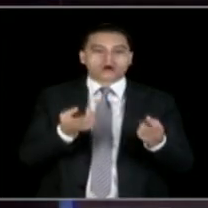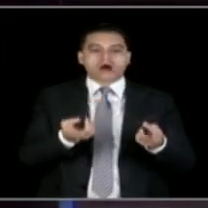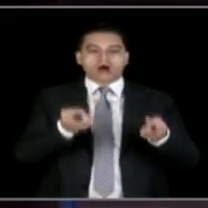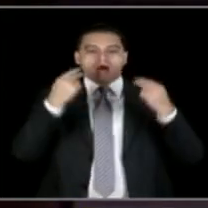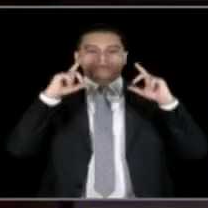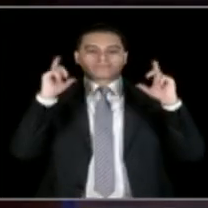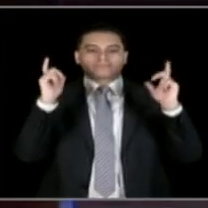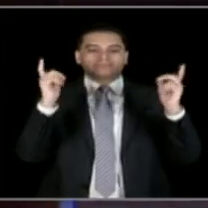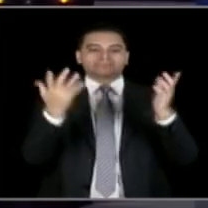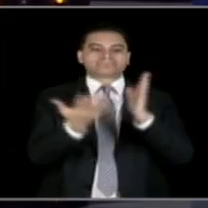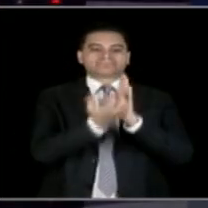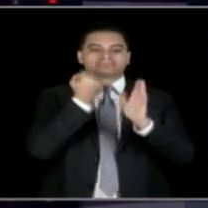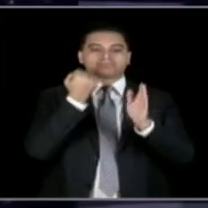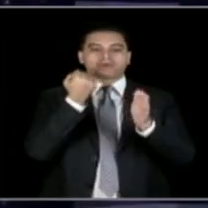عام